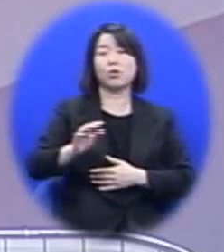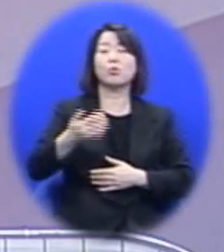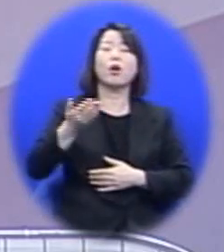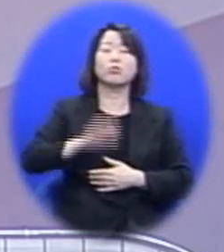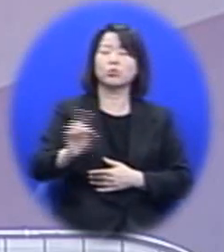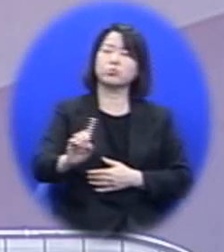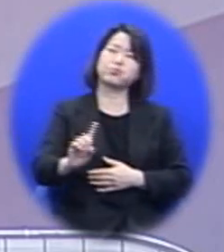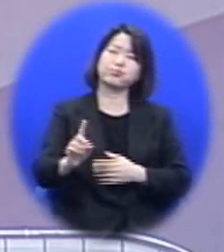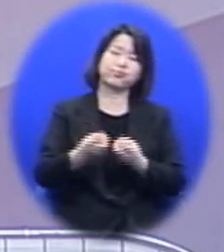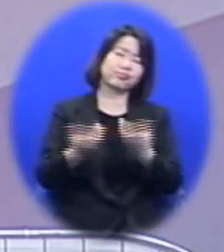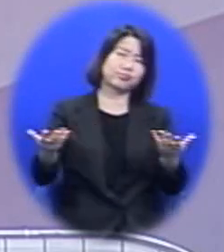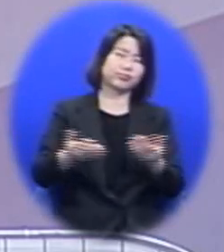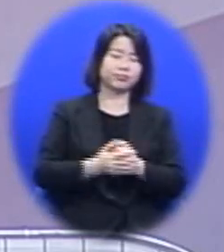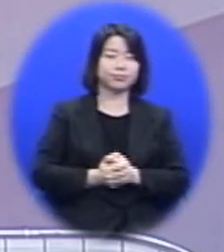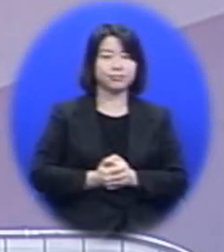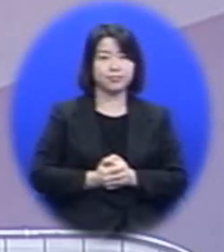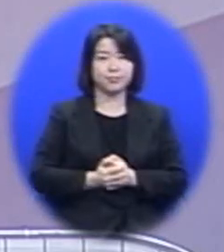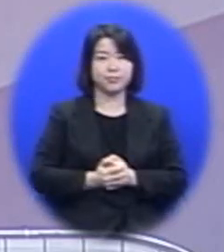거예요.